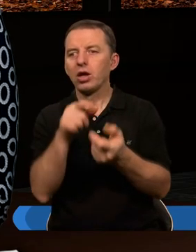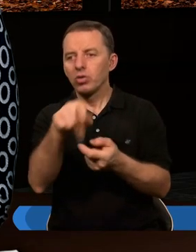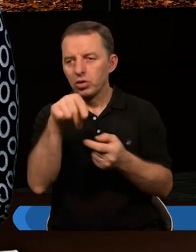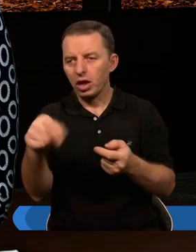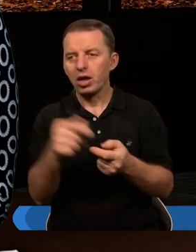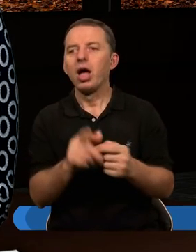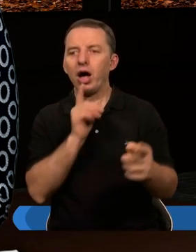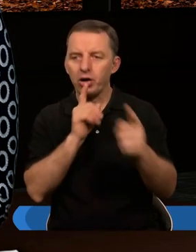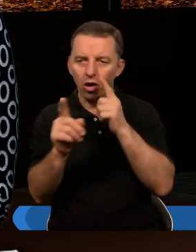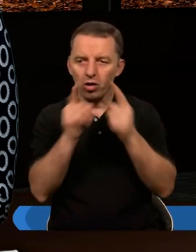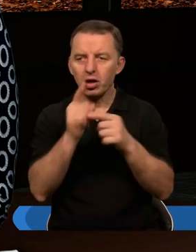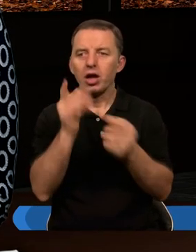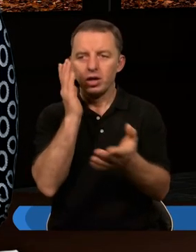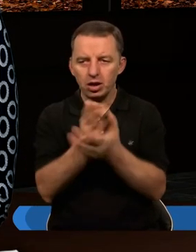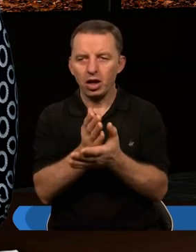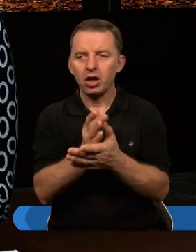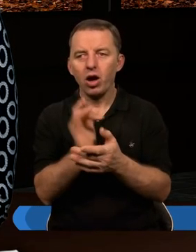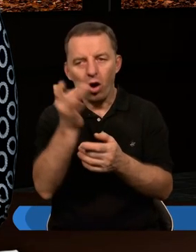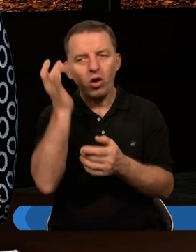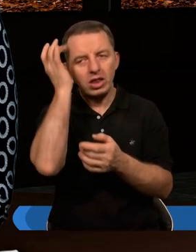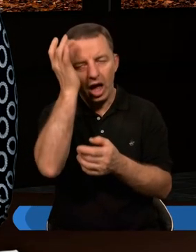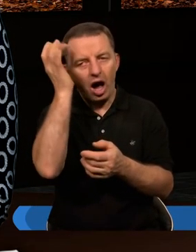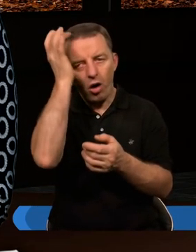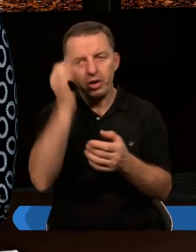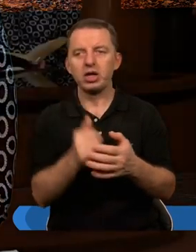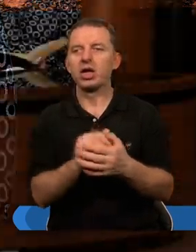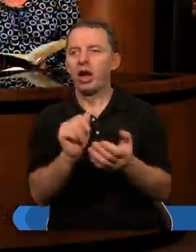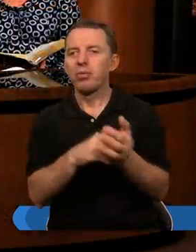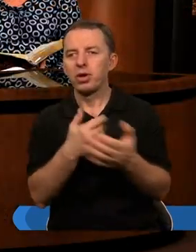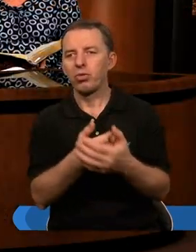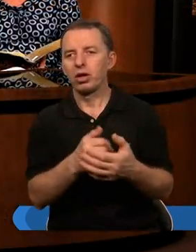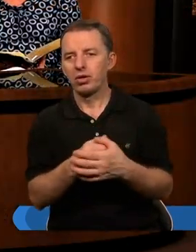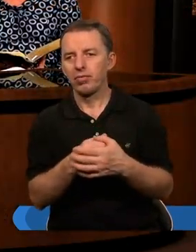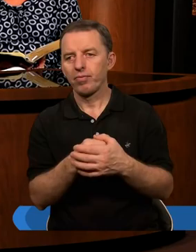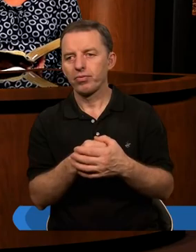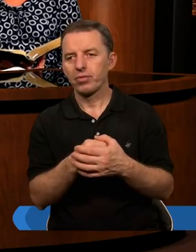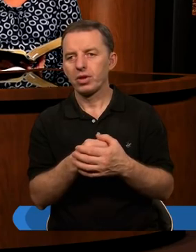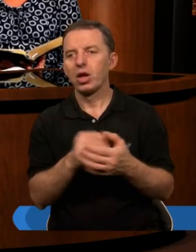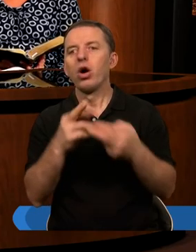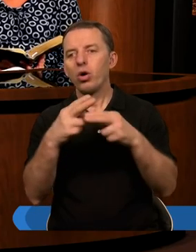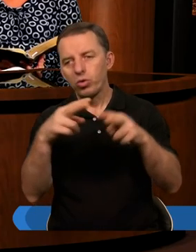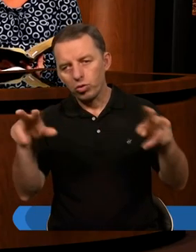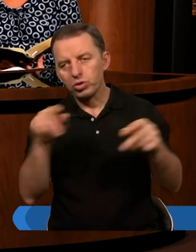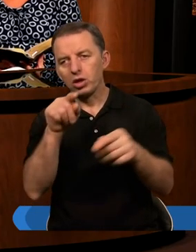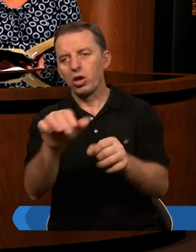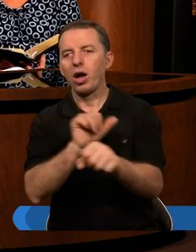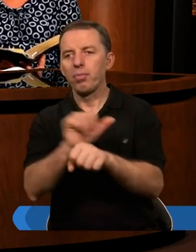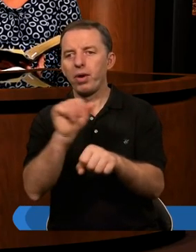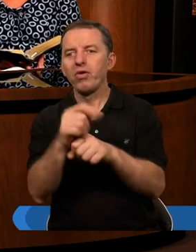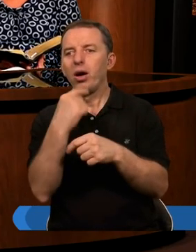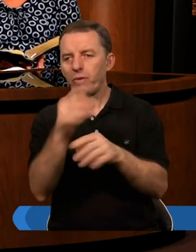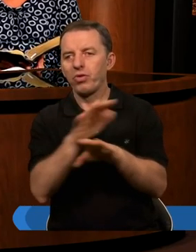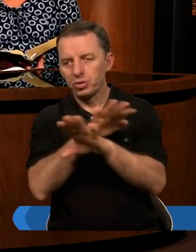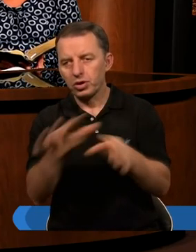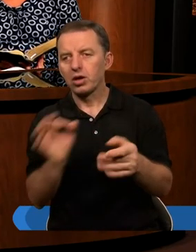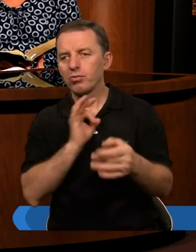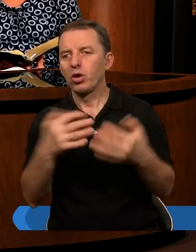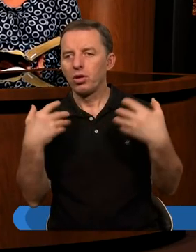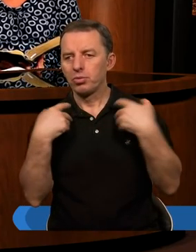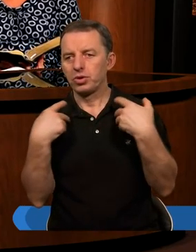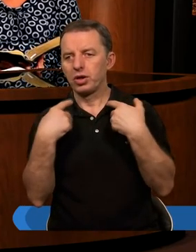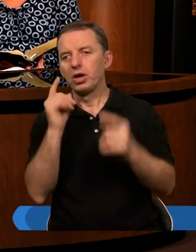teraz rozmawiamy tylko o teorii? No właśnie. No różnie to bywa. Powiem szczerze w moim